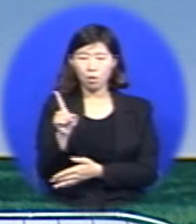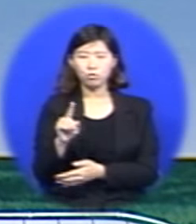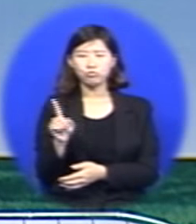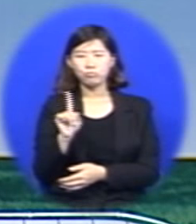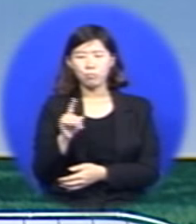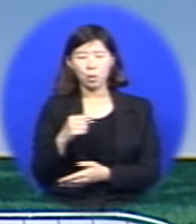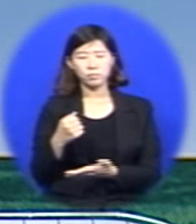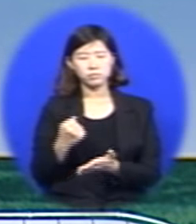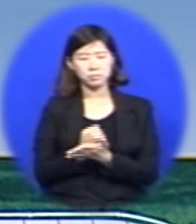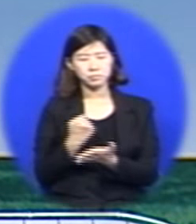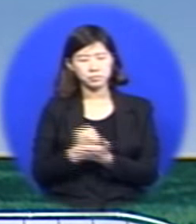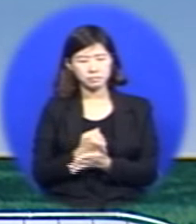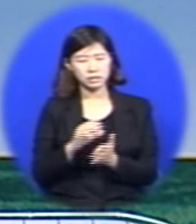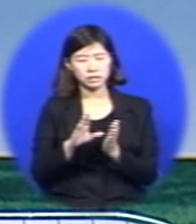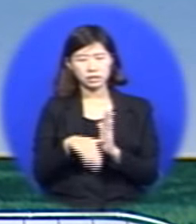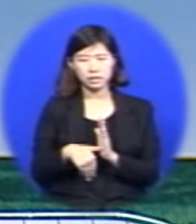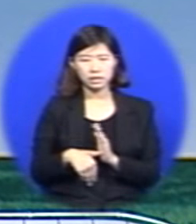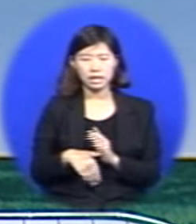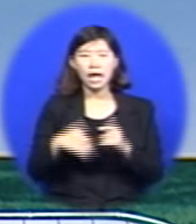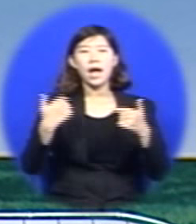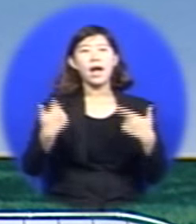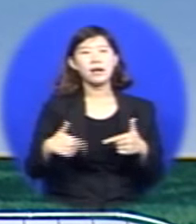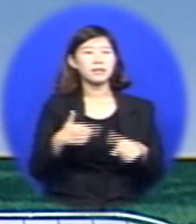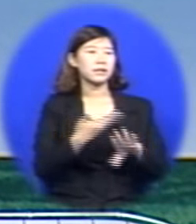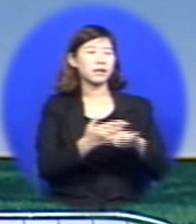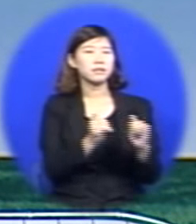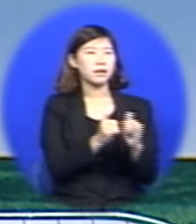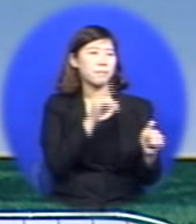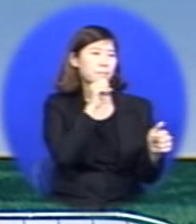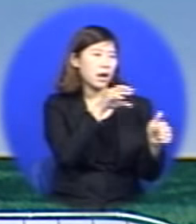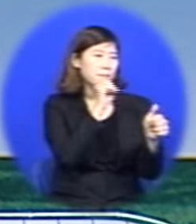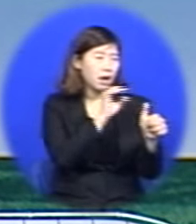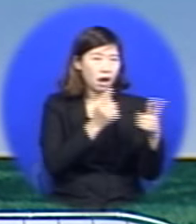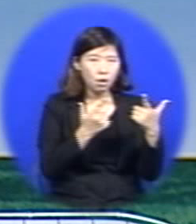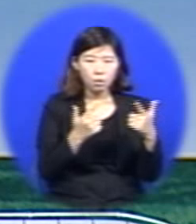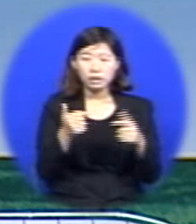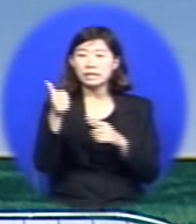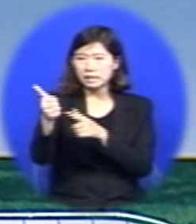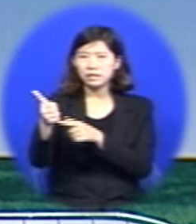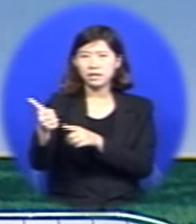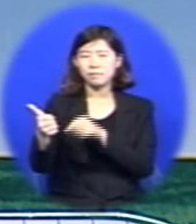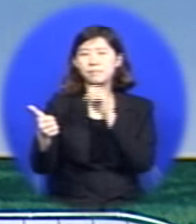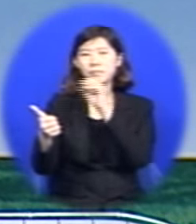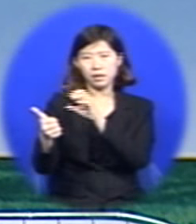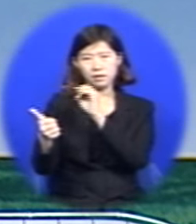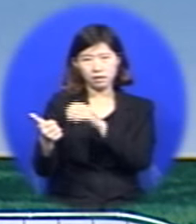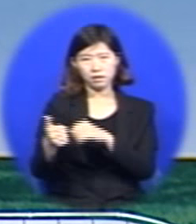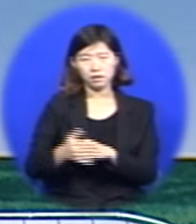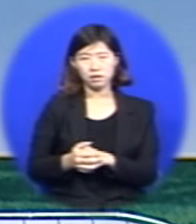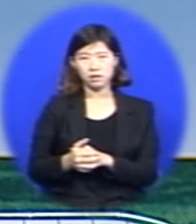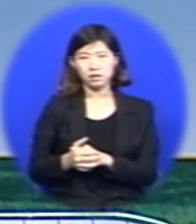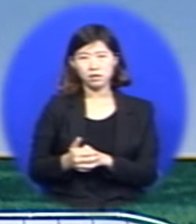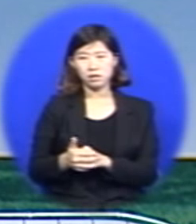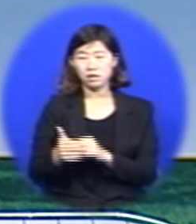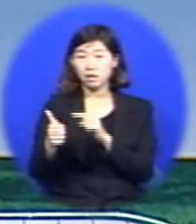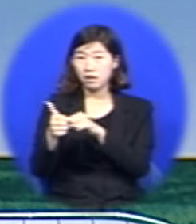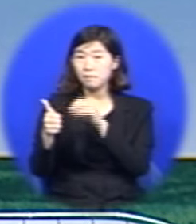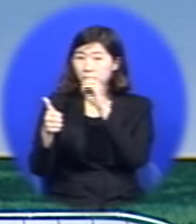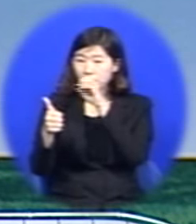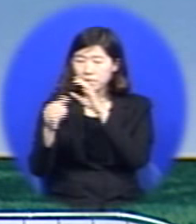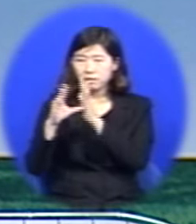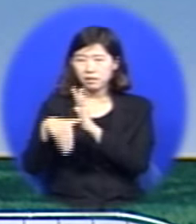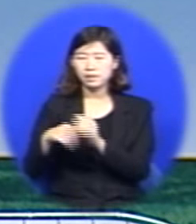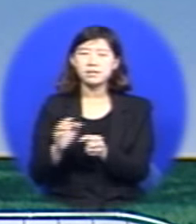때 항상 그 당사자에게만 이야기를. 그것도 사랑을 가지고